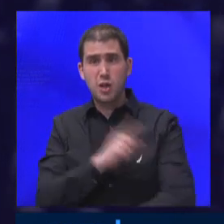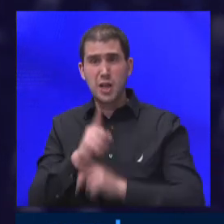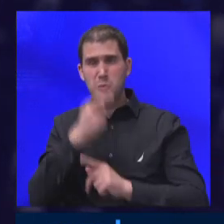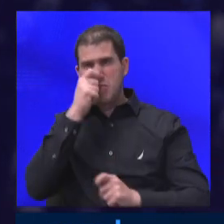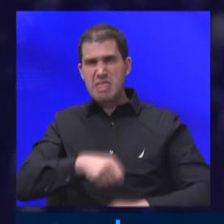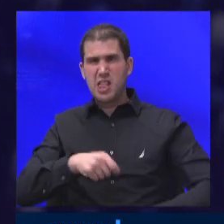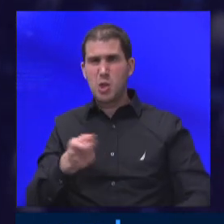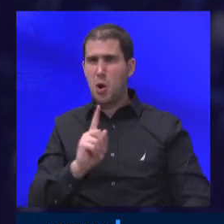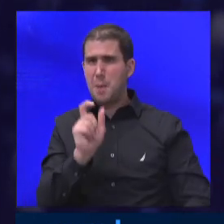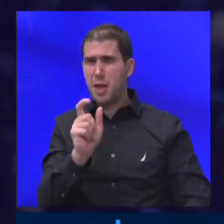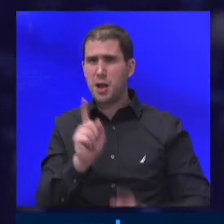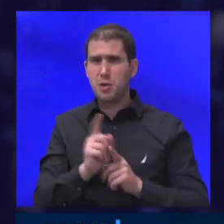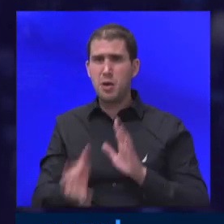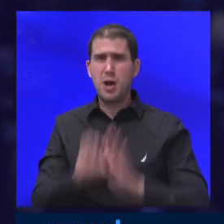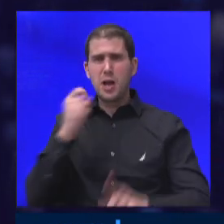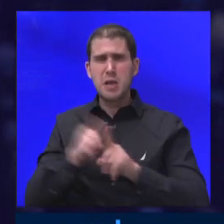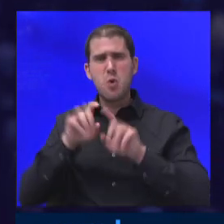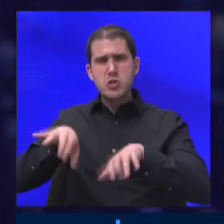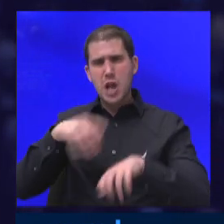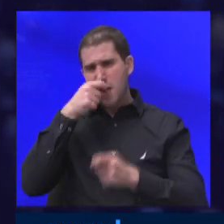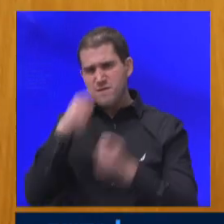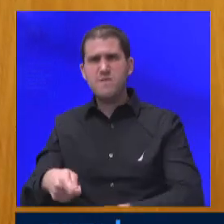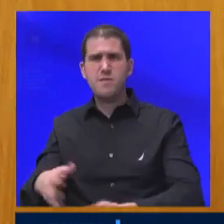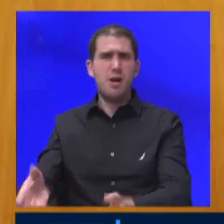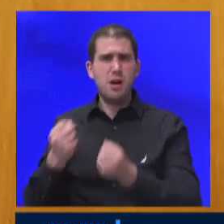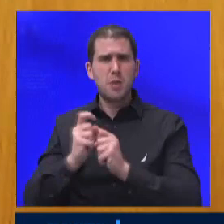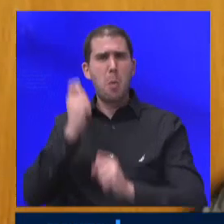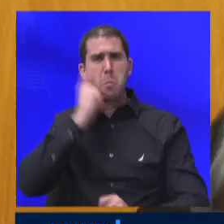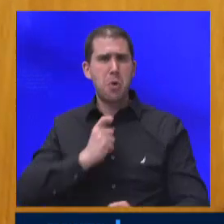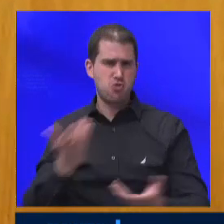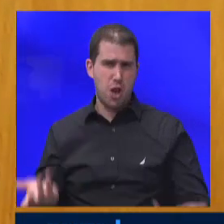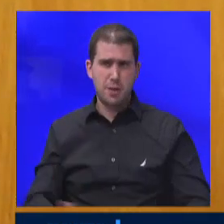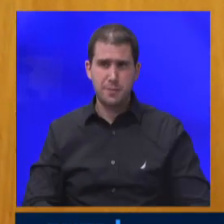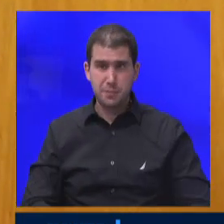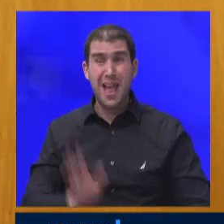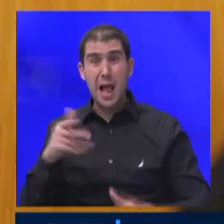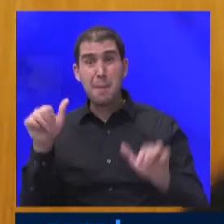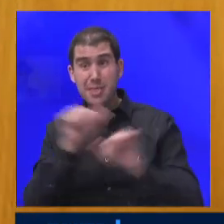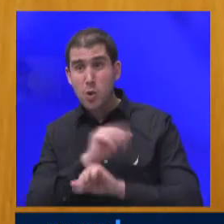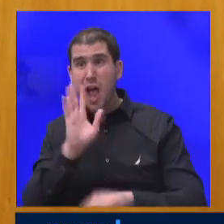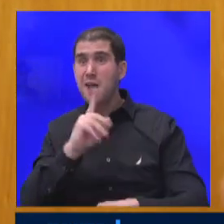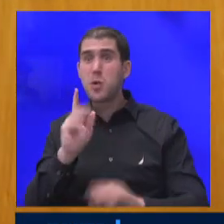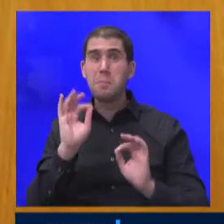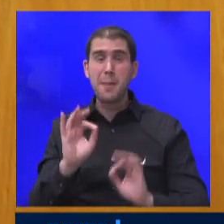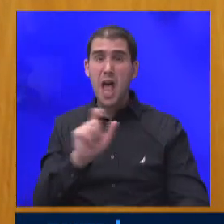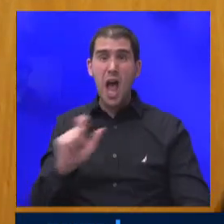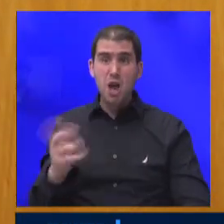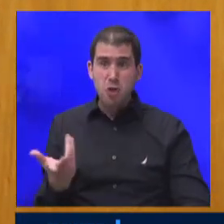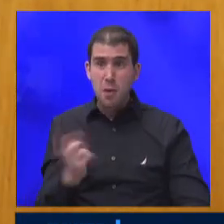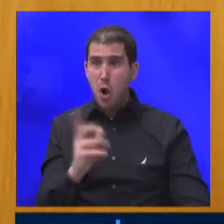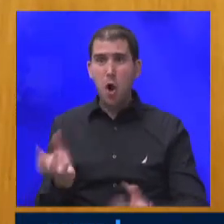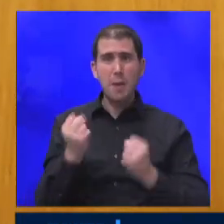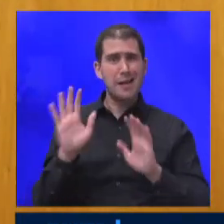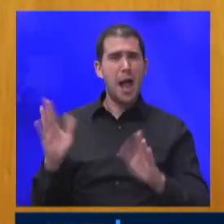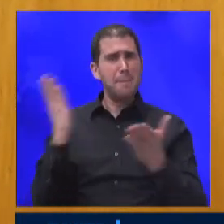הם הוציאו אותו כמו כלב, כמו הפושע הכי גדול. גם אם זה בטעות וגם אם נגיד שהוא באמת אשם, לא לוקחים אותו ככה באמצע הלילה,